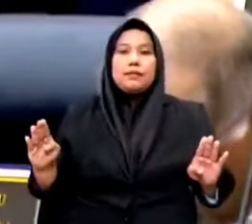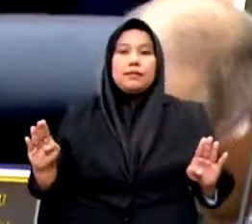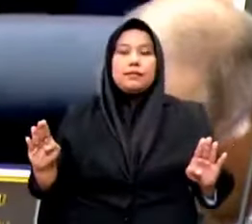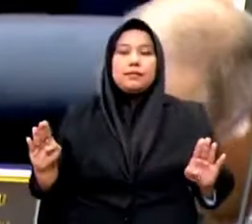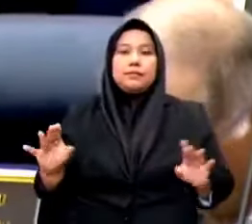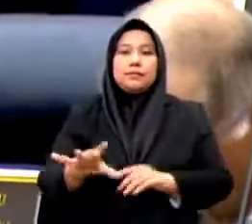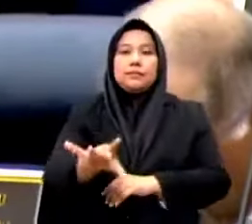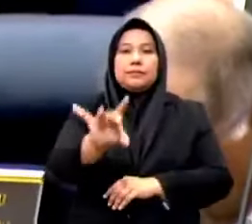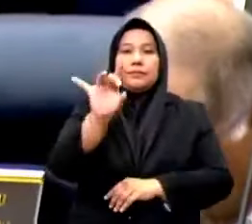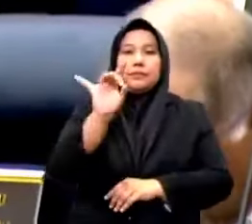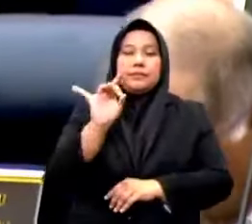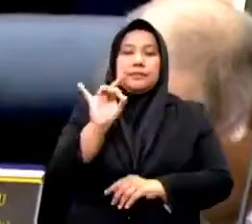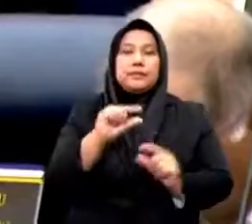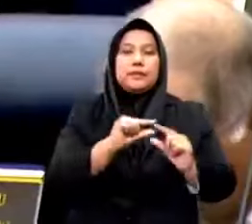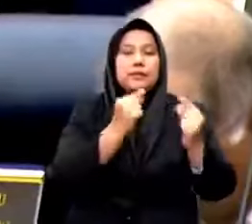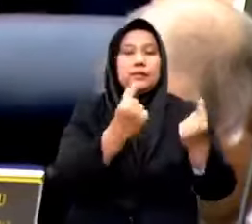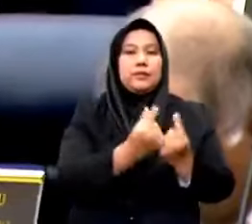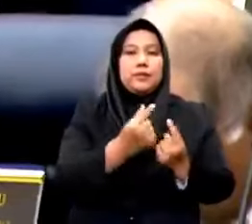daradalongan